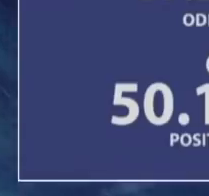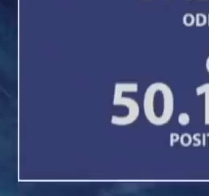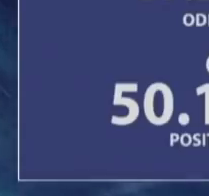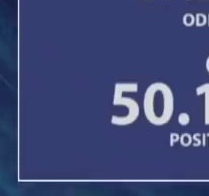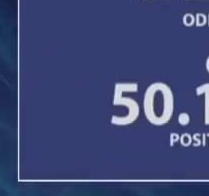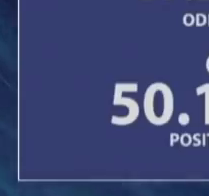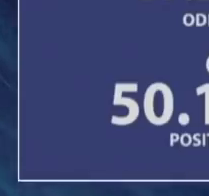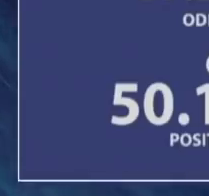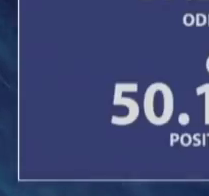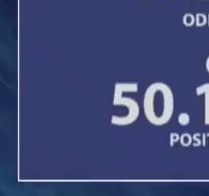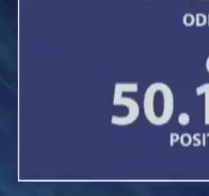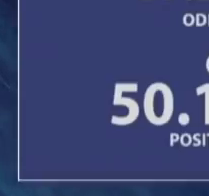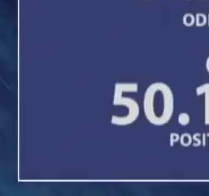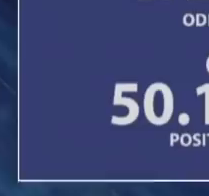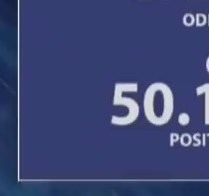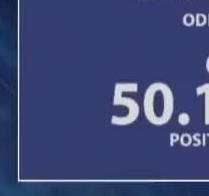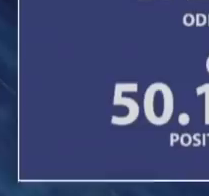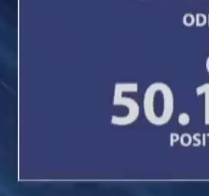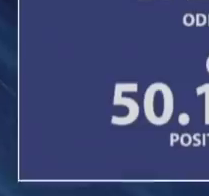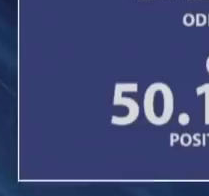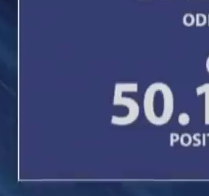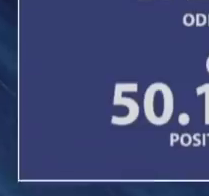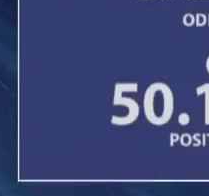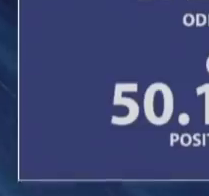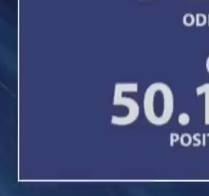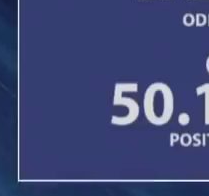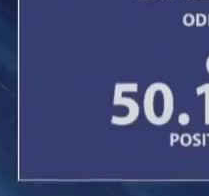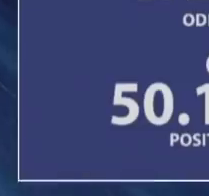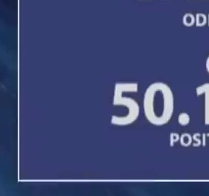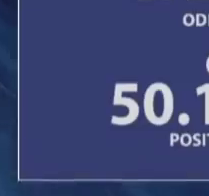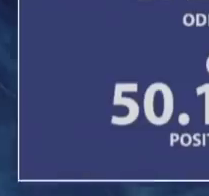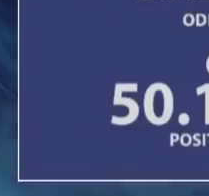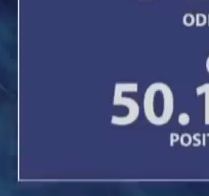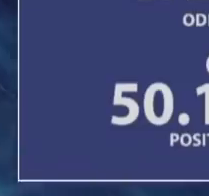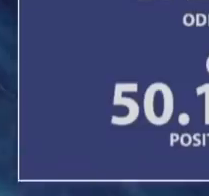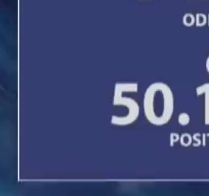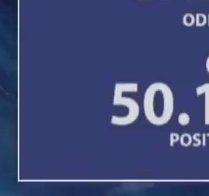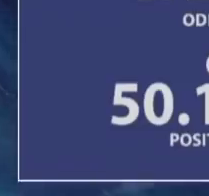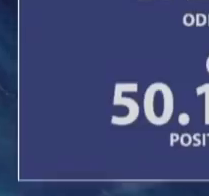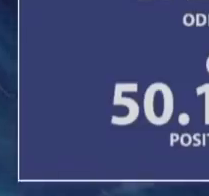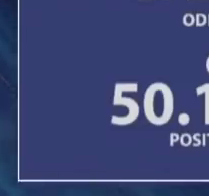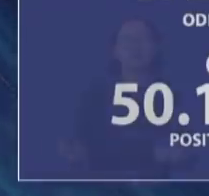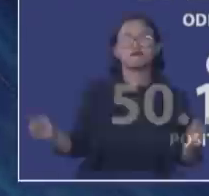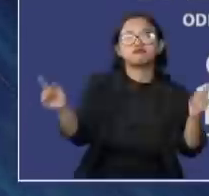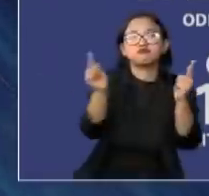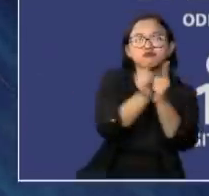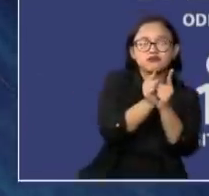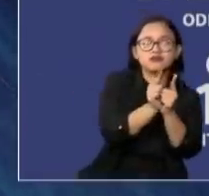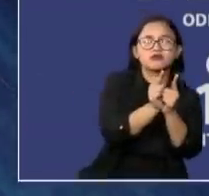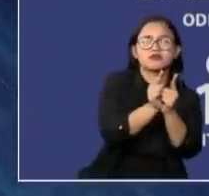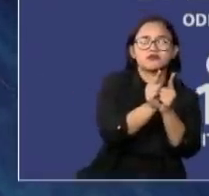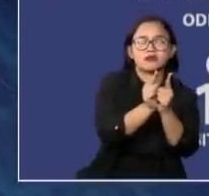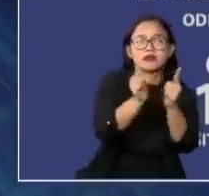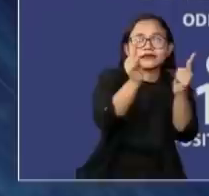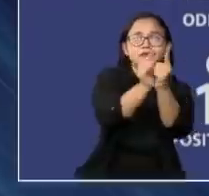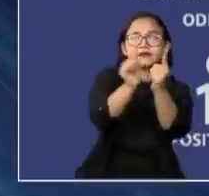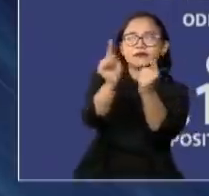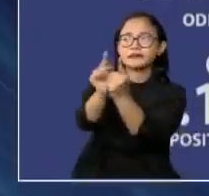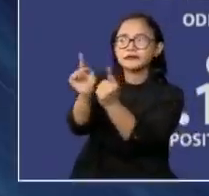atas, sebagian besar kontak erat masih dijalankan